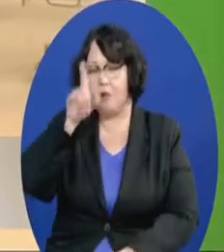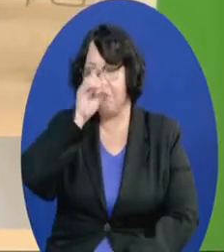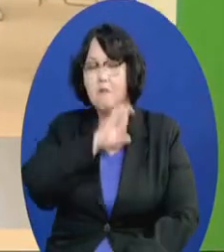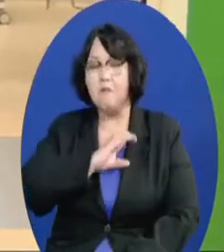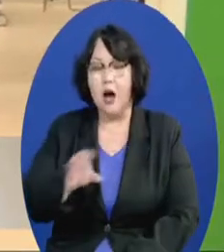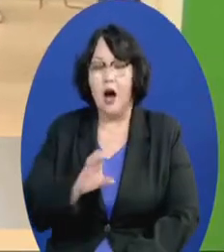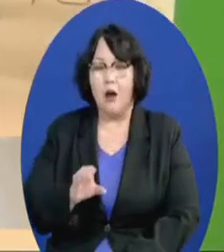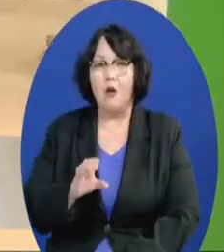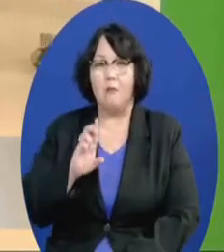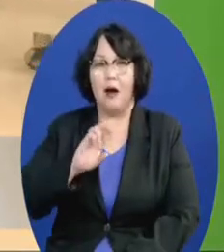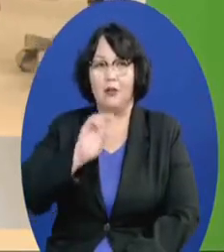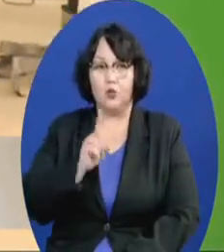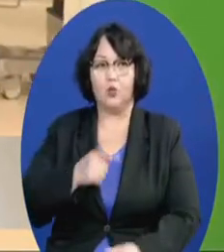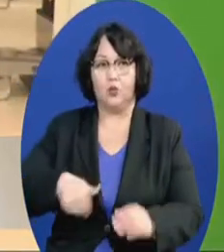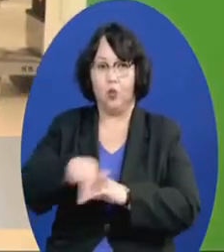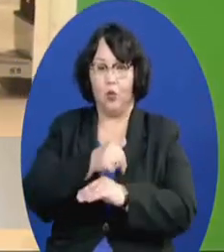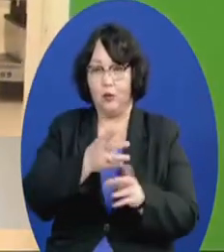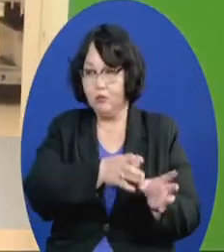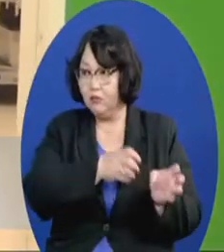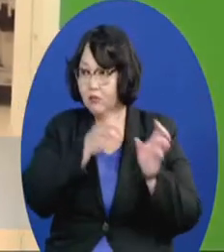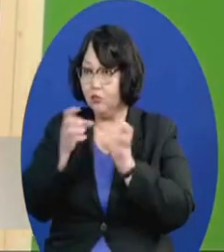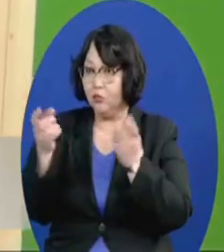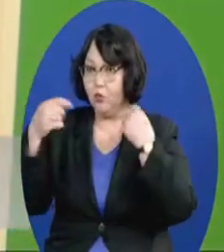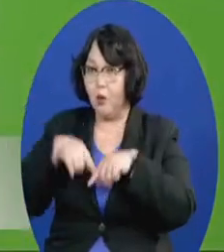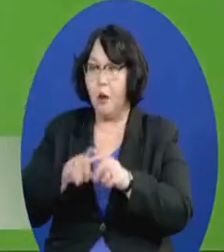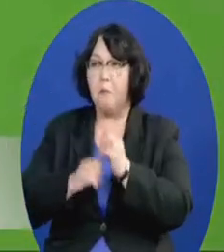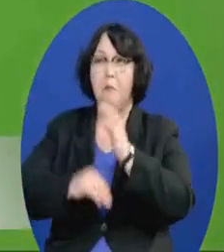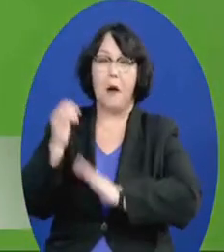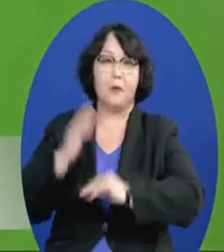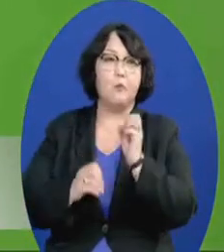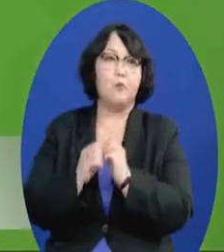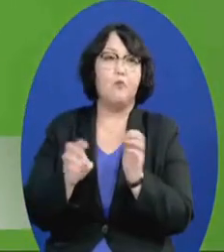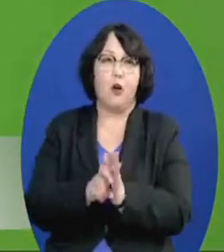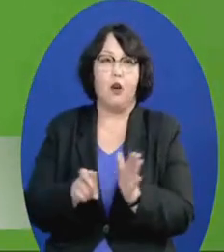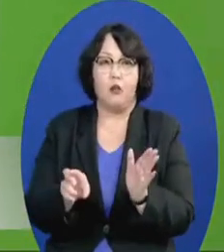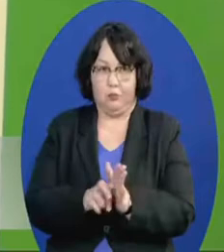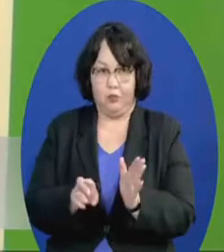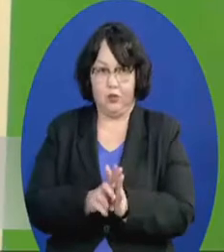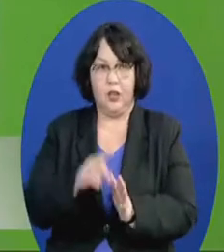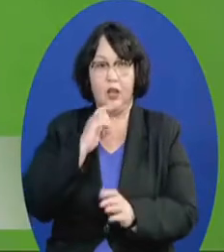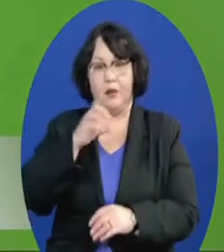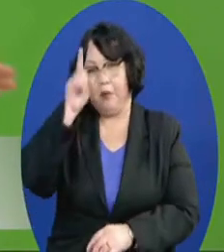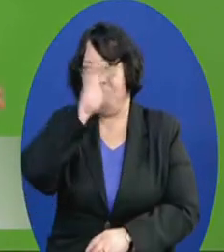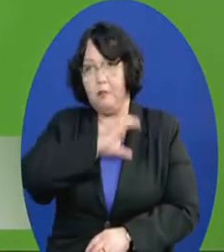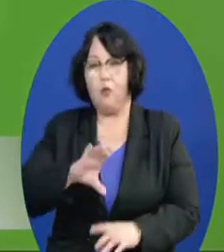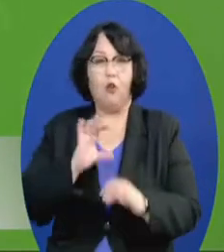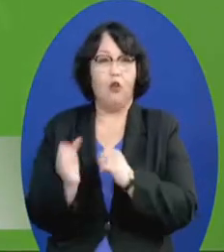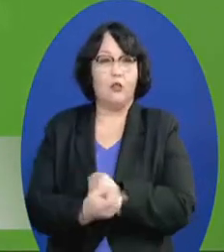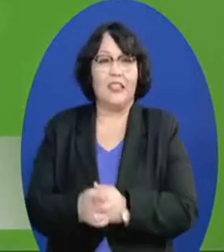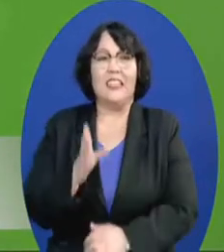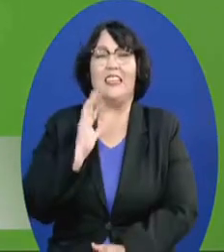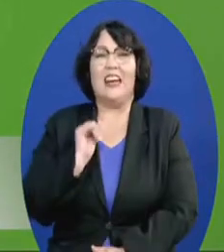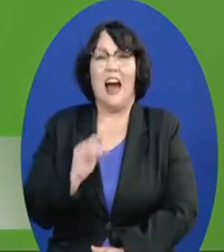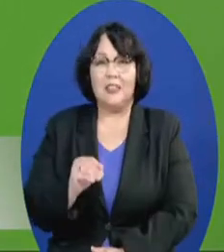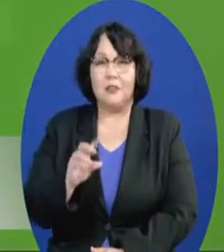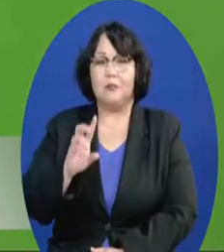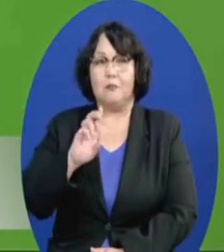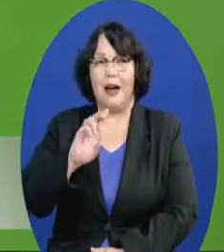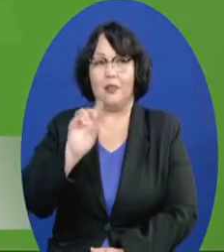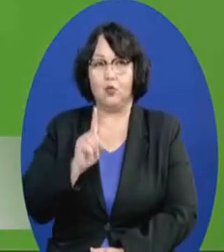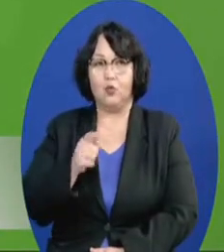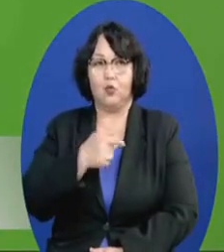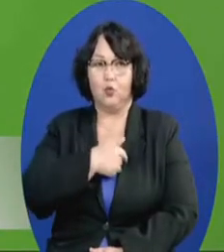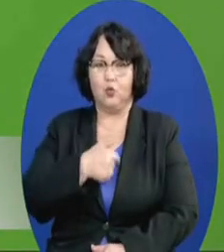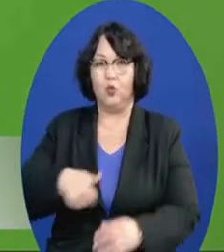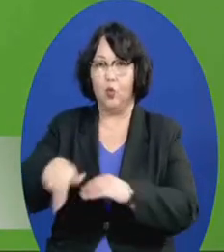энэ чигээр нь Баянзүрх төвөрт барих боломжтой гэсэн тооцоолыг албаныхан хийсэн байна. За энэ эмнэлгийн онцлог болоод яаж хэрхэн Баянзүрх төвөрт